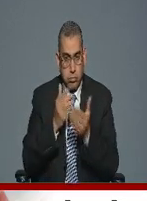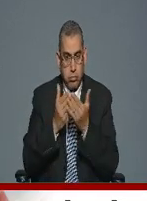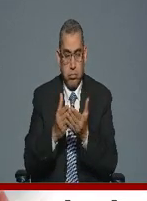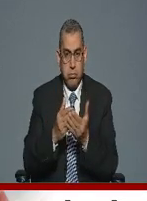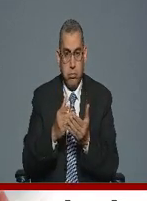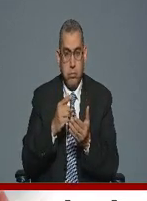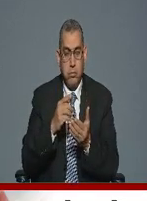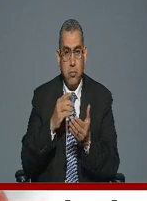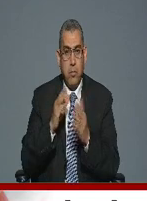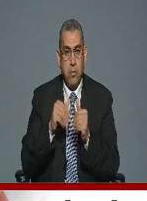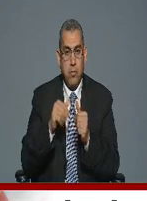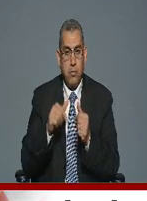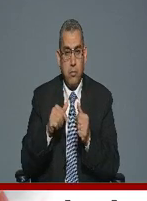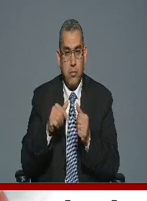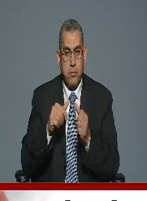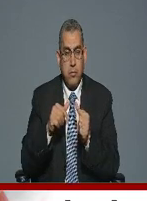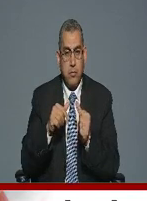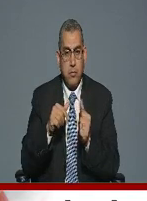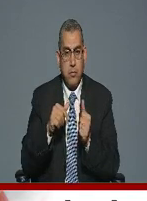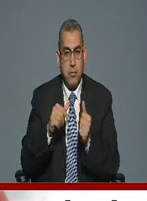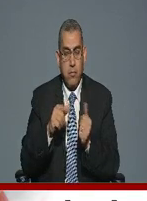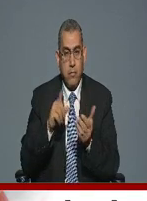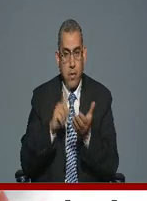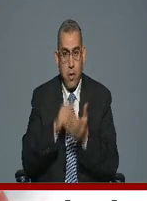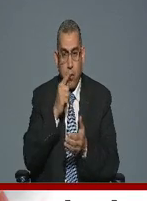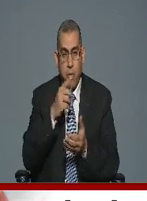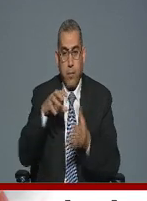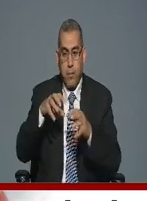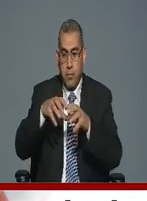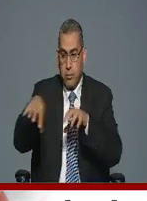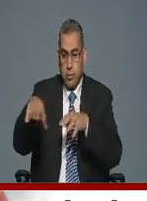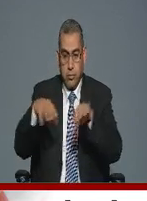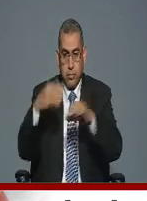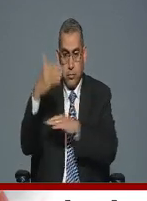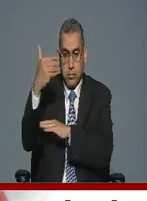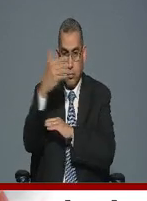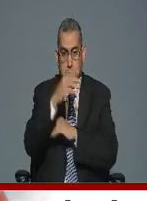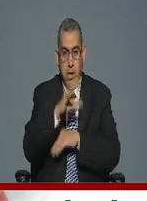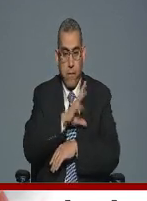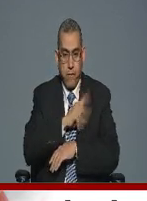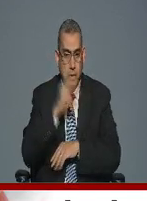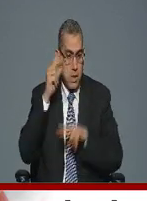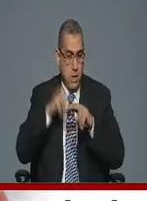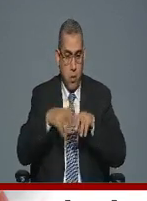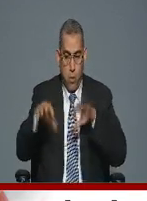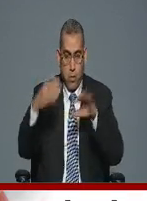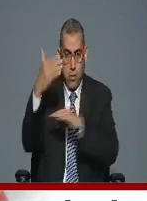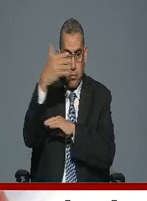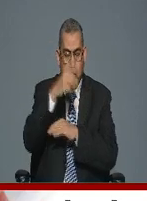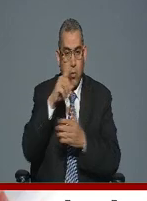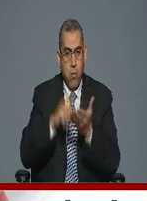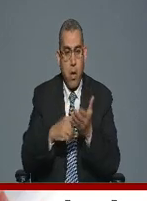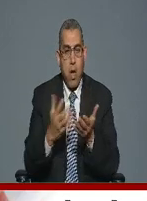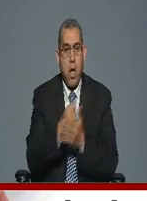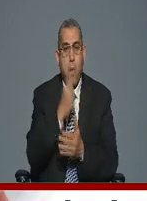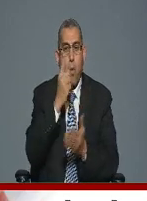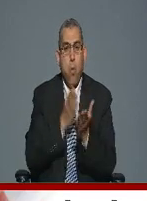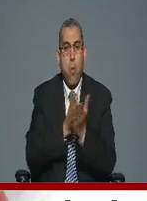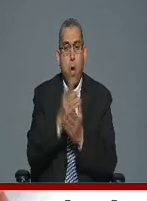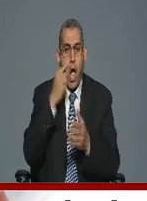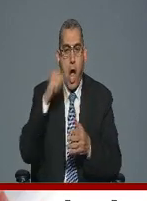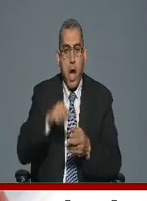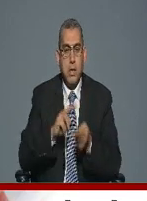بين مصر وإسرائيل، ونؤكد أن حل الدولتين هو السبيل الوحيد لضمان أن الكل يعيش في